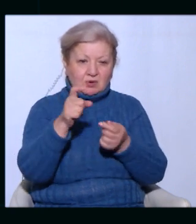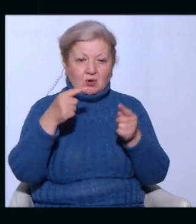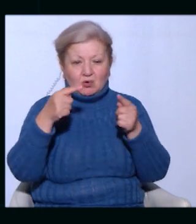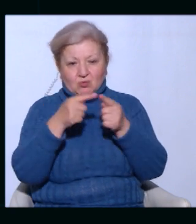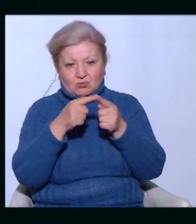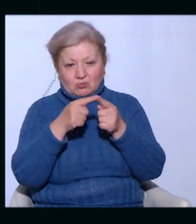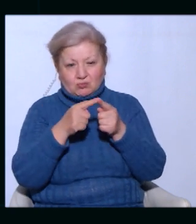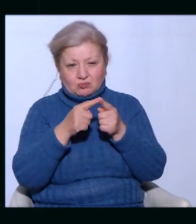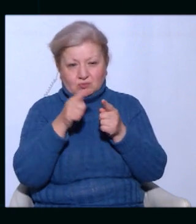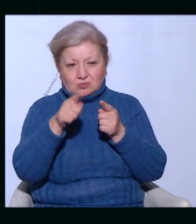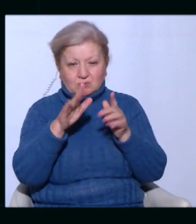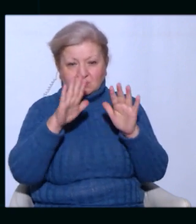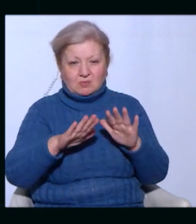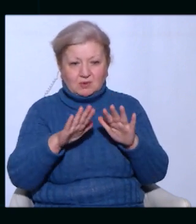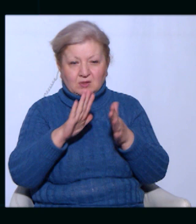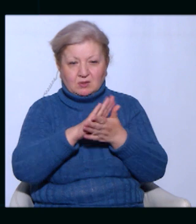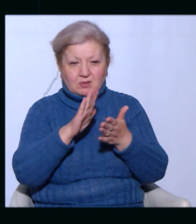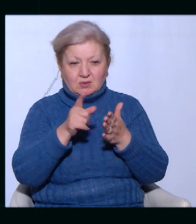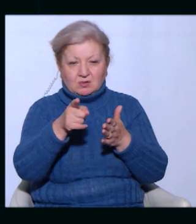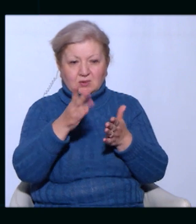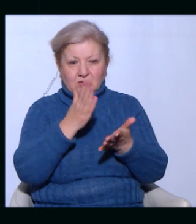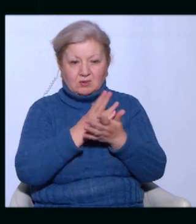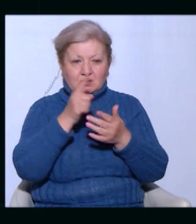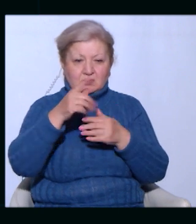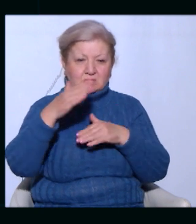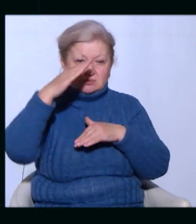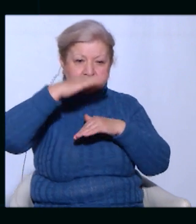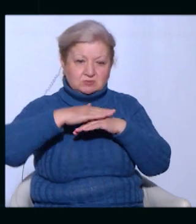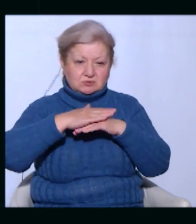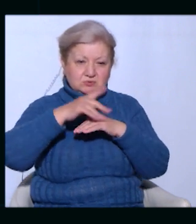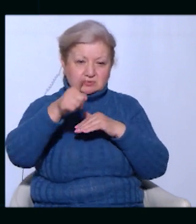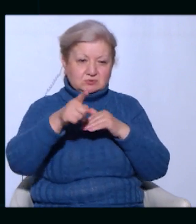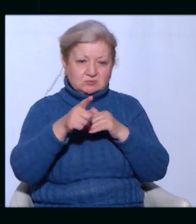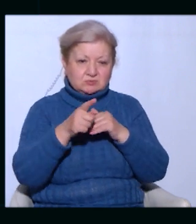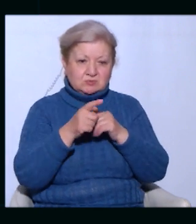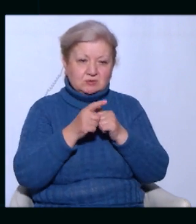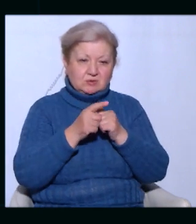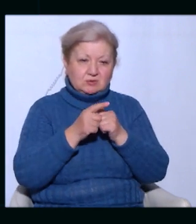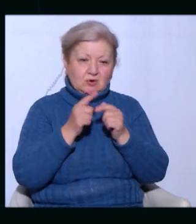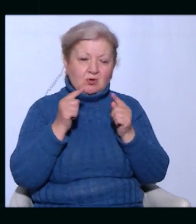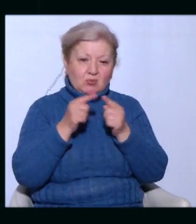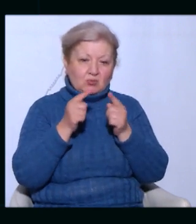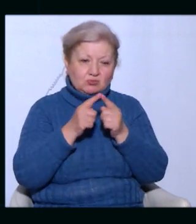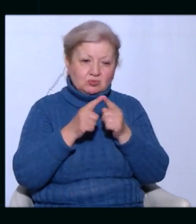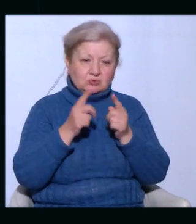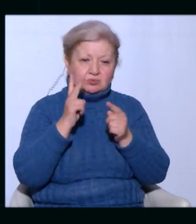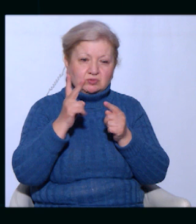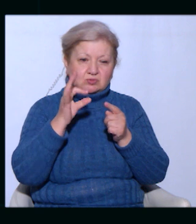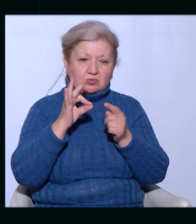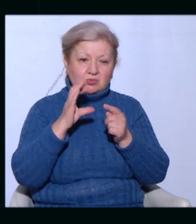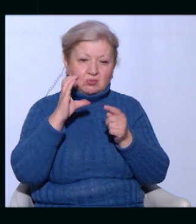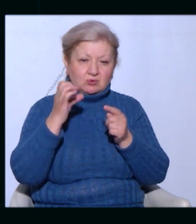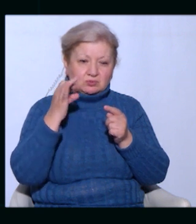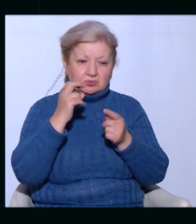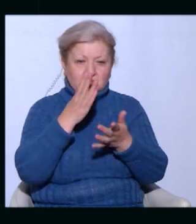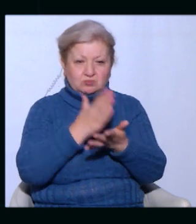კუთხესთან მდებარე კათეტის მიმდებარე კათეტის შეფარდება ჰიპოტენუზას არის კუთხის კოსინუსი. აი